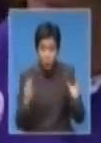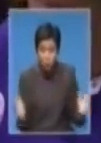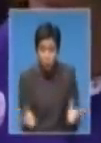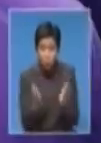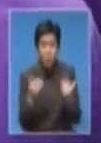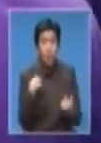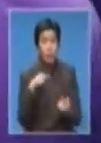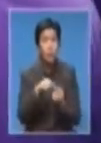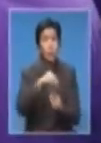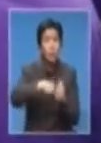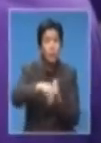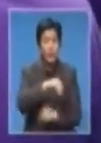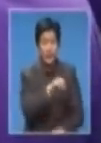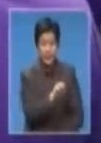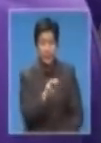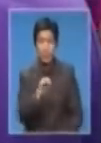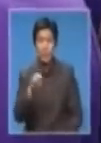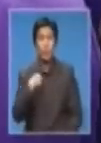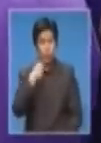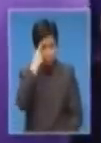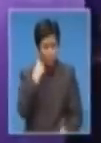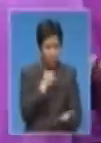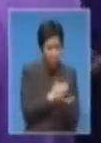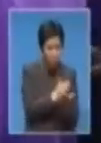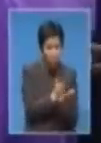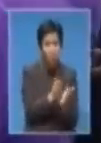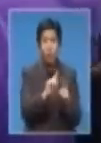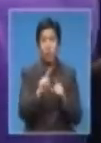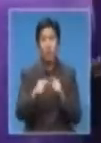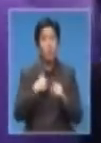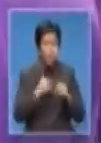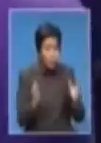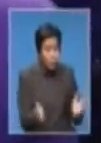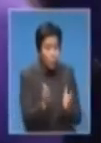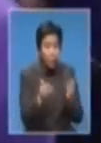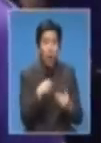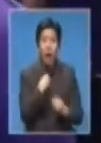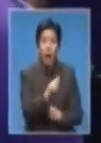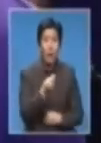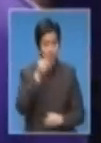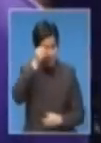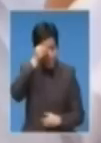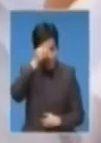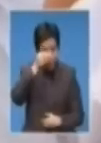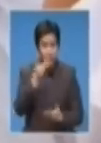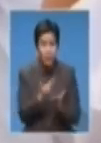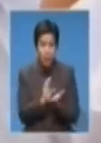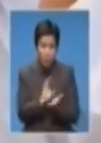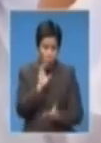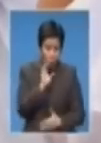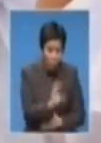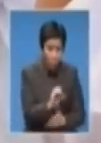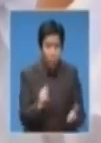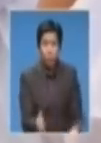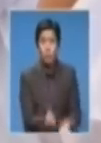SME นั้นผมทราบดีนะครับว่ามันมีธุรกิจหลายอย่างด้วยกันเราก็จำเป็นต้องส่งเสริมไม่ว่าจะการให้ความรู้ทุนงบประมาณต่างๆที่ส